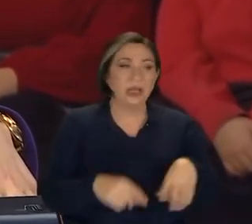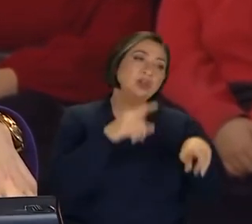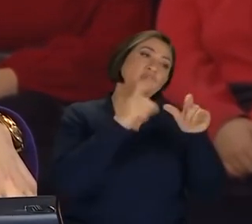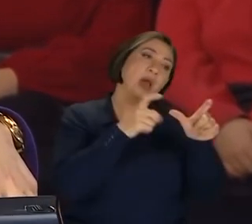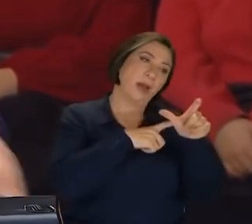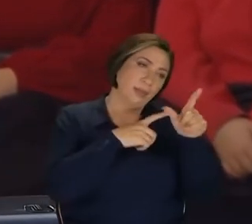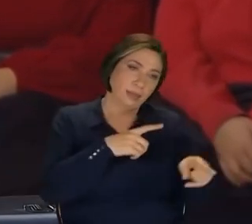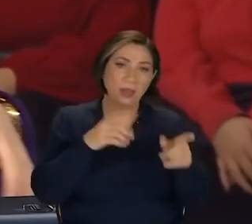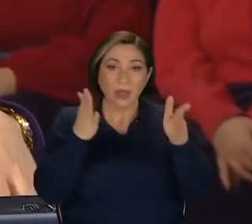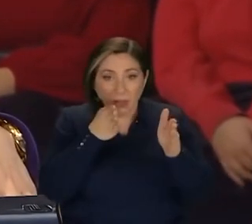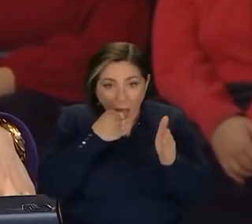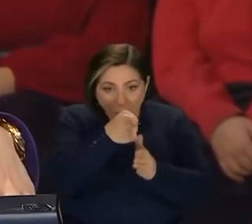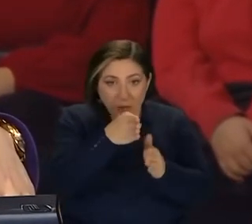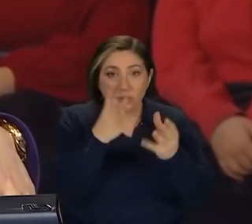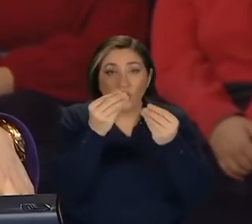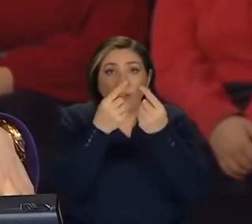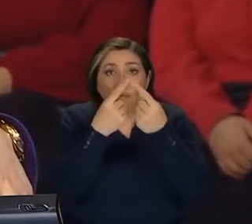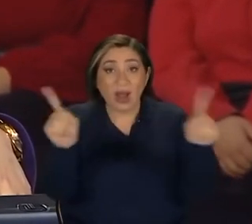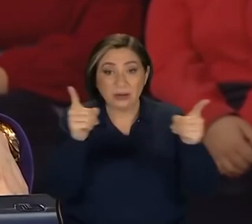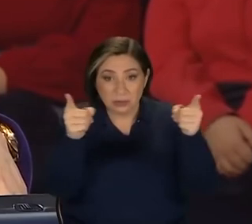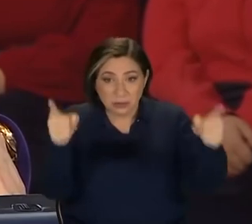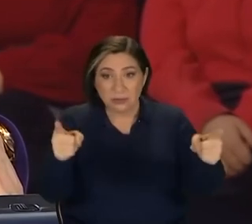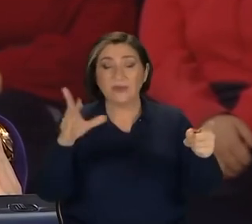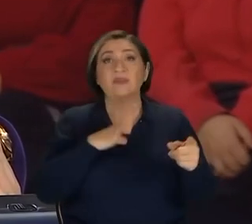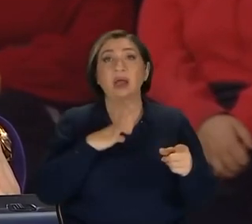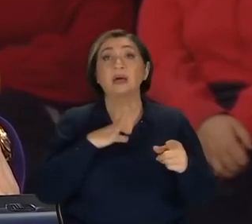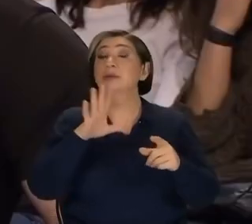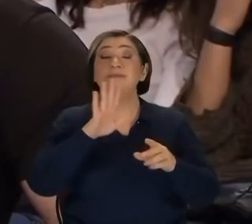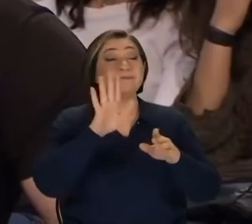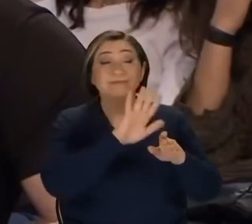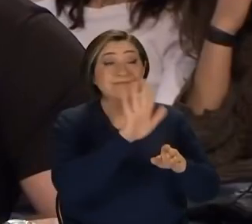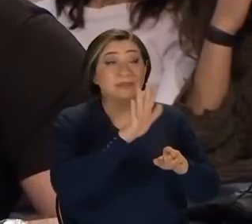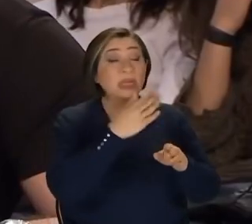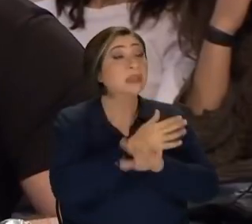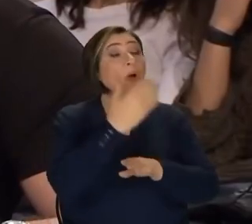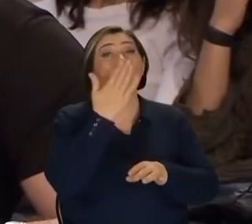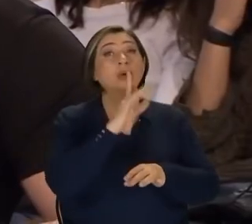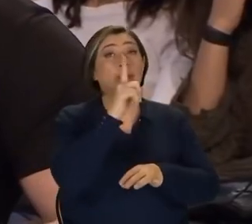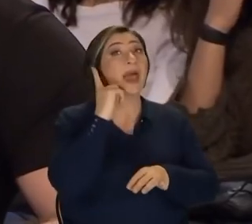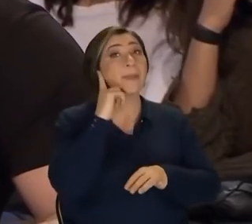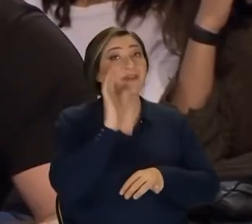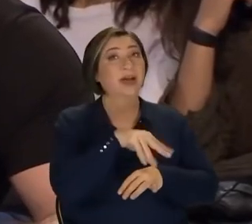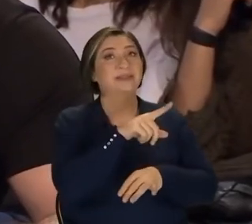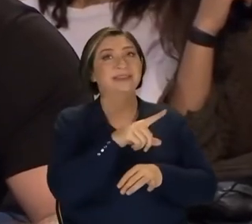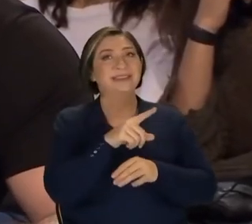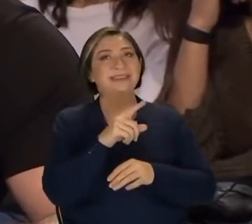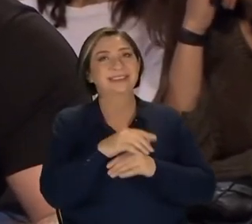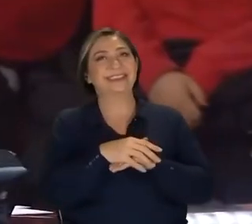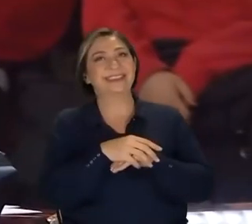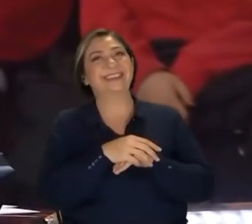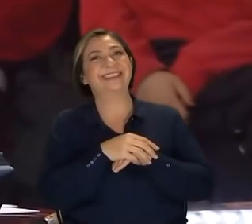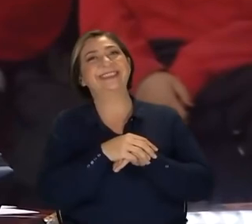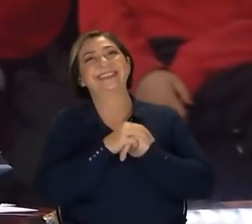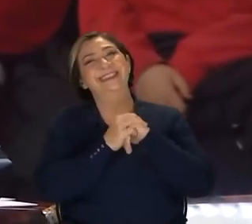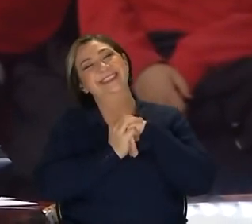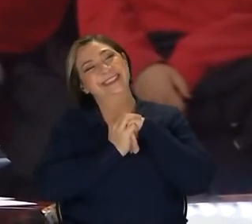Gökbakar. Lan arada çok acayip bir abi, mesafe bunun, var yani. Hayır aslında hiç yok biliyor musun? Yok sana mu? Bir haberim var. Ha. Mesela